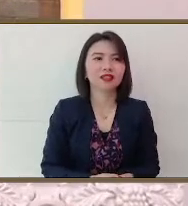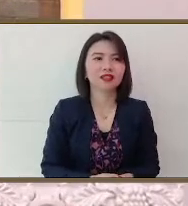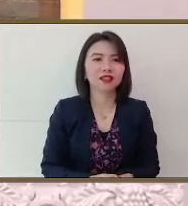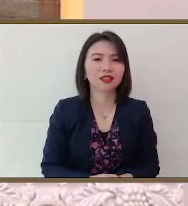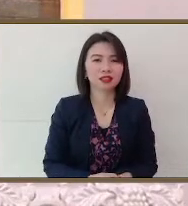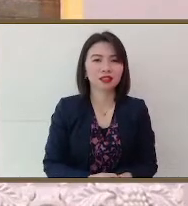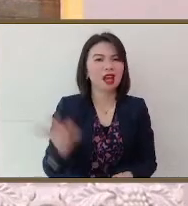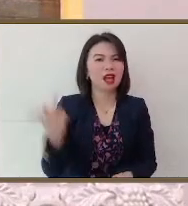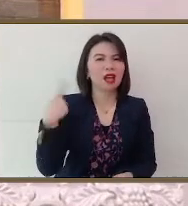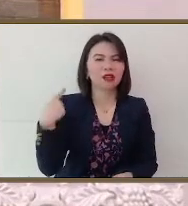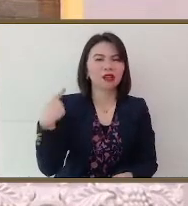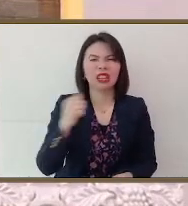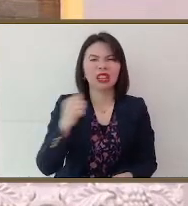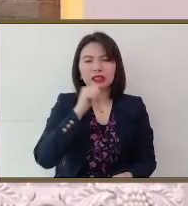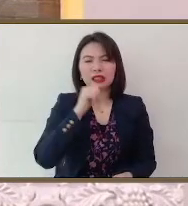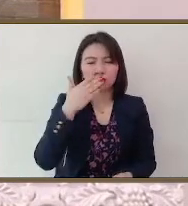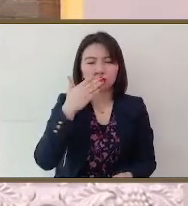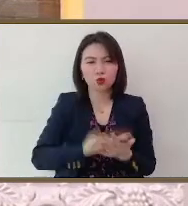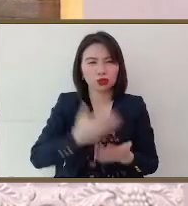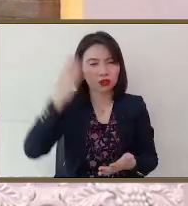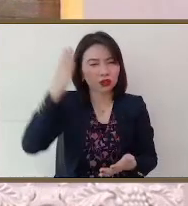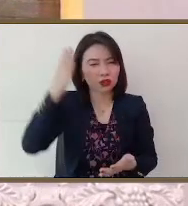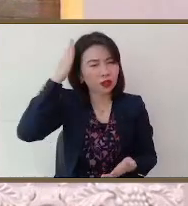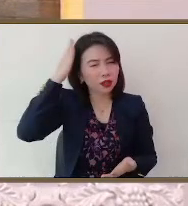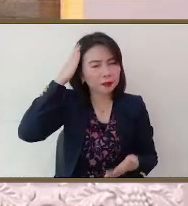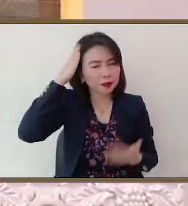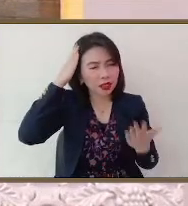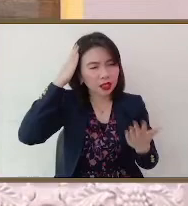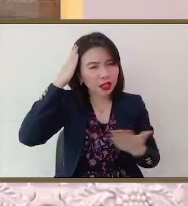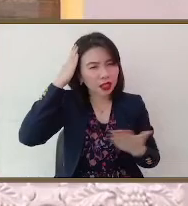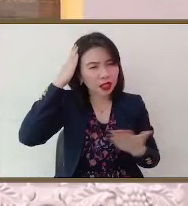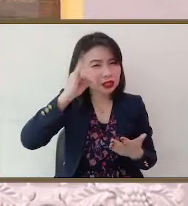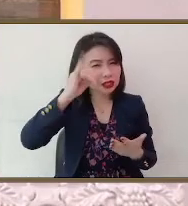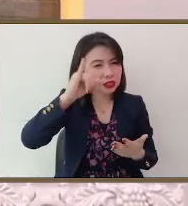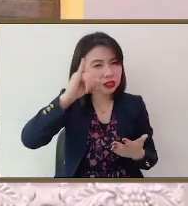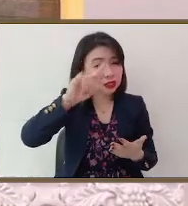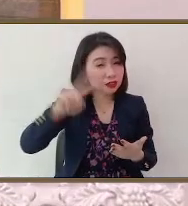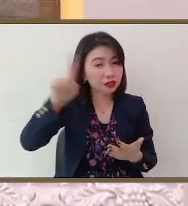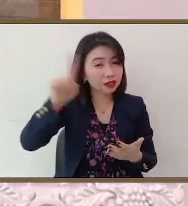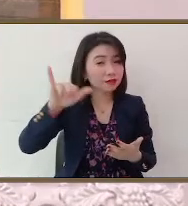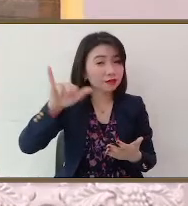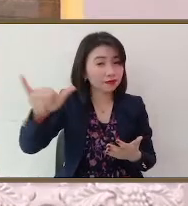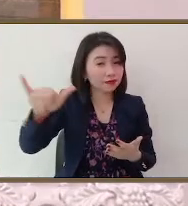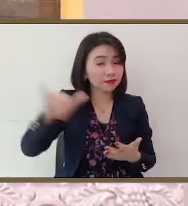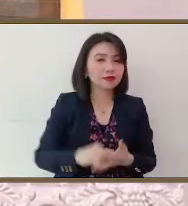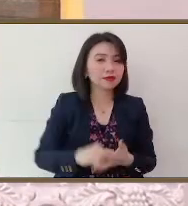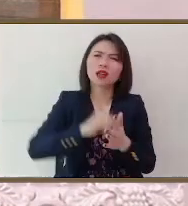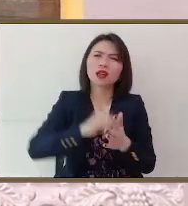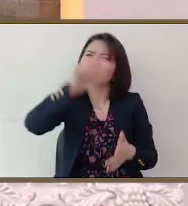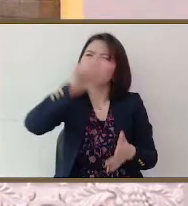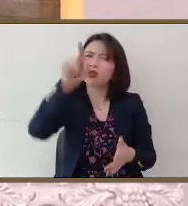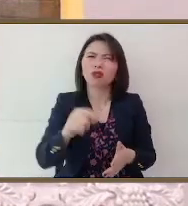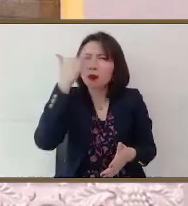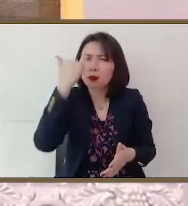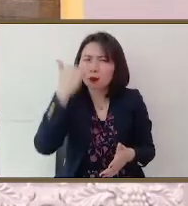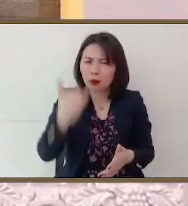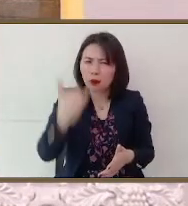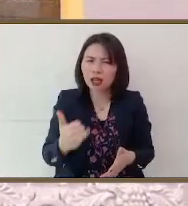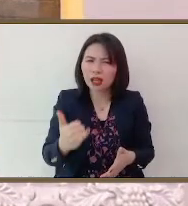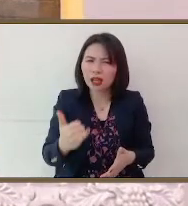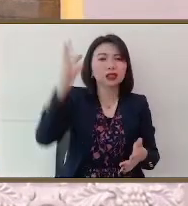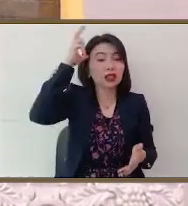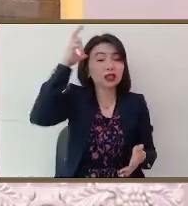punto na ito, meron po tayong mga makikita rito, bakit po siya dinala doon? You see, the issue rito, mga kapatid,